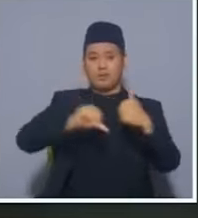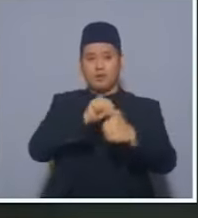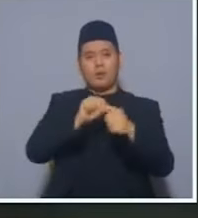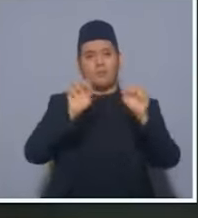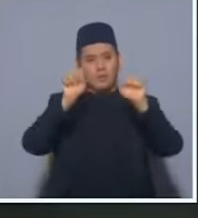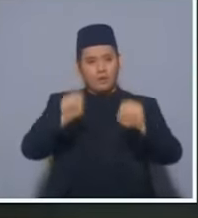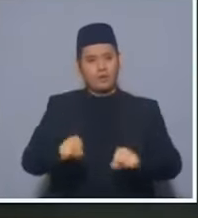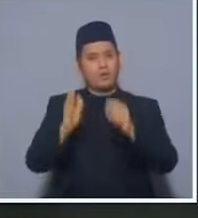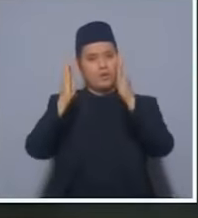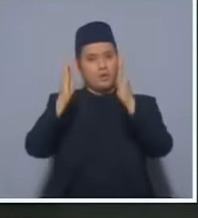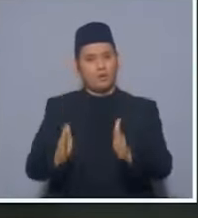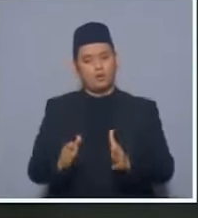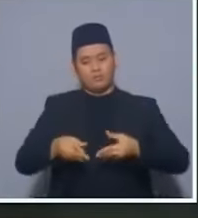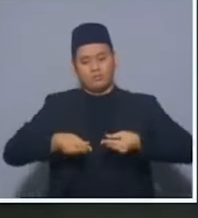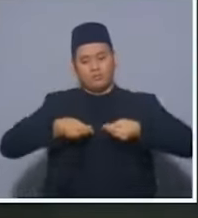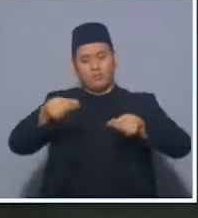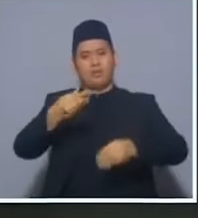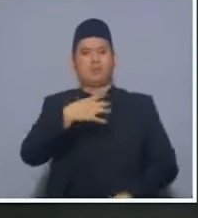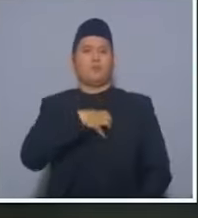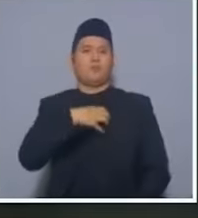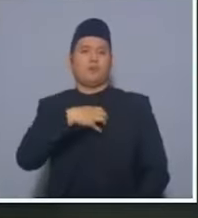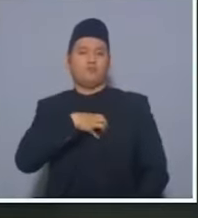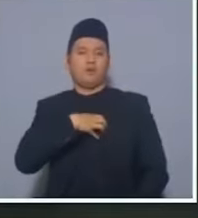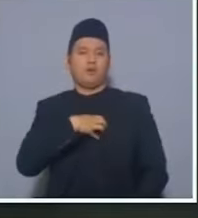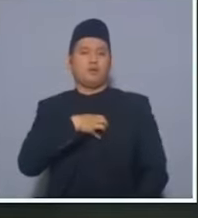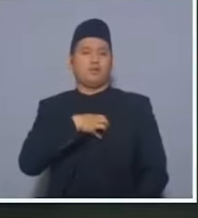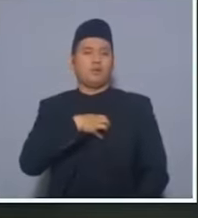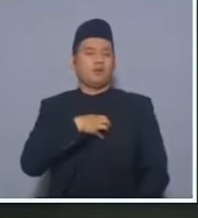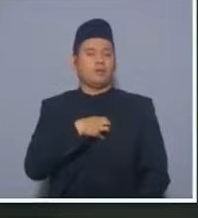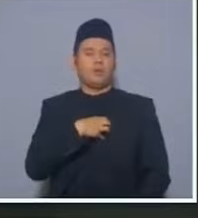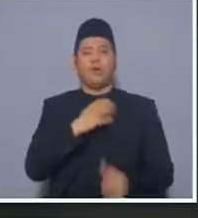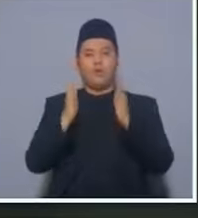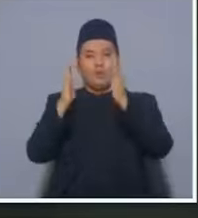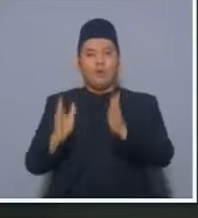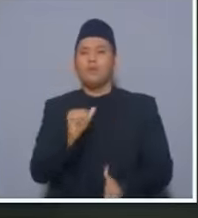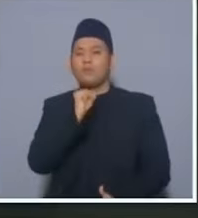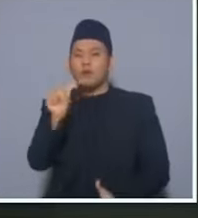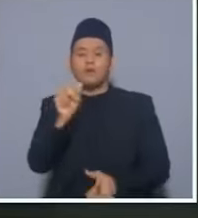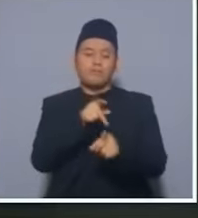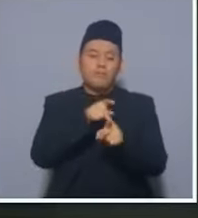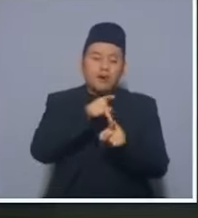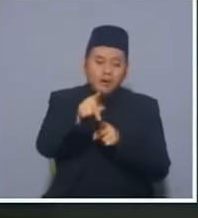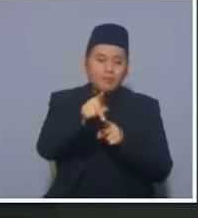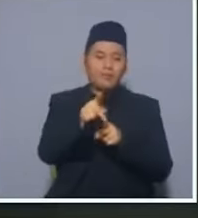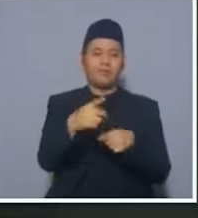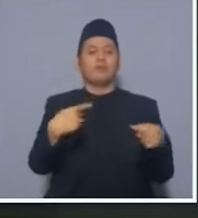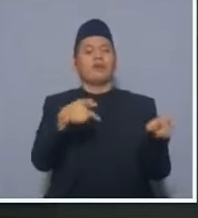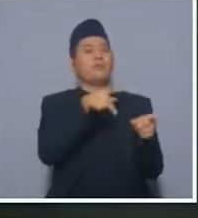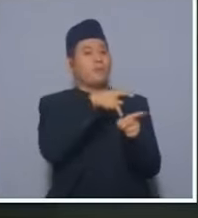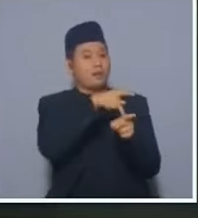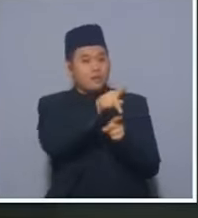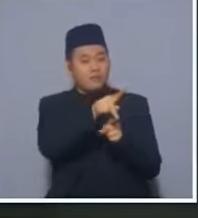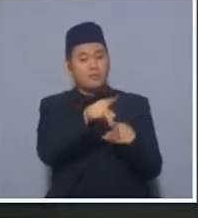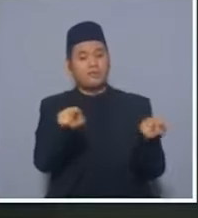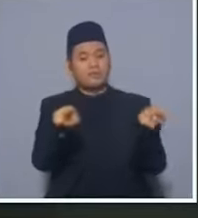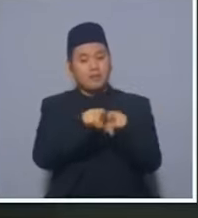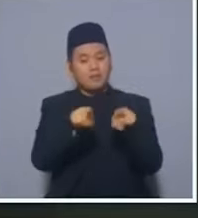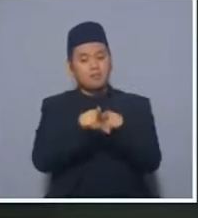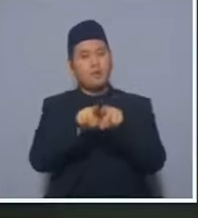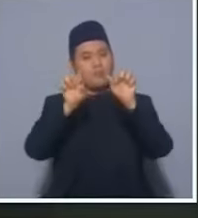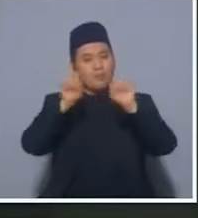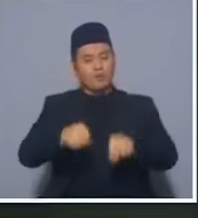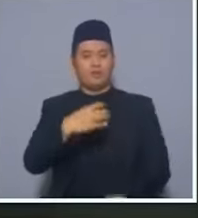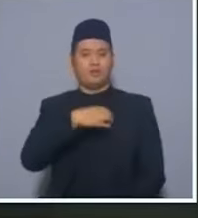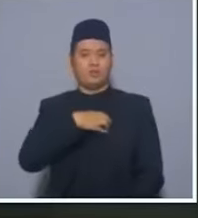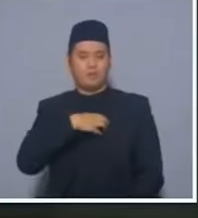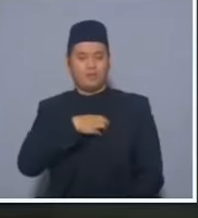untuk memberikan komentar walaupun mereka bukan pakar. Dan berkenaan dengan influencer ini bukan sesuatu yang